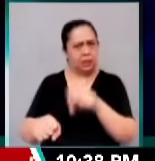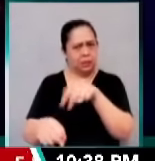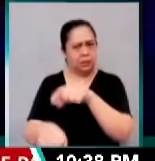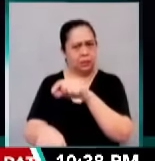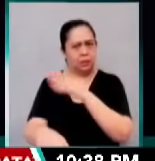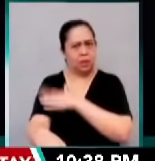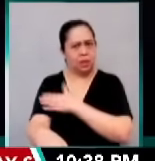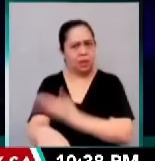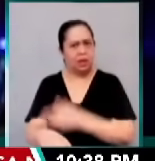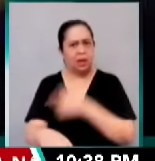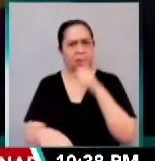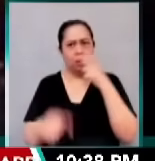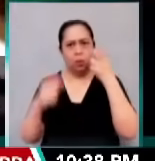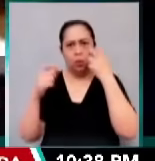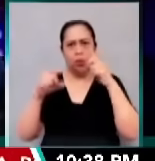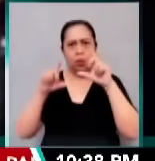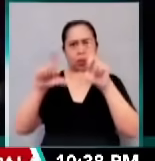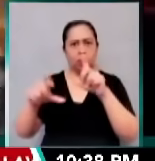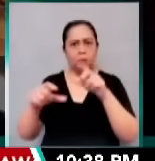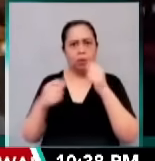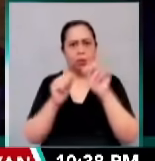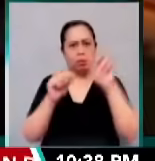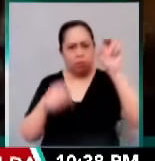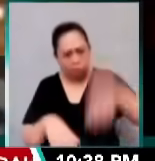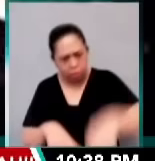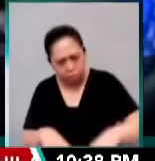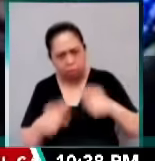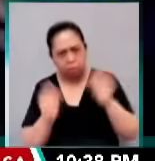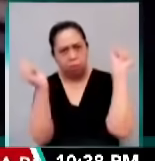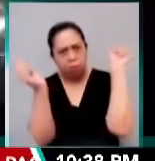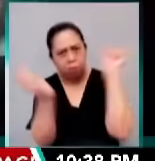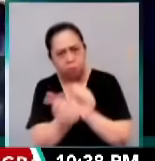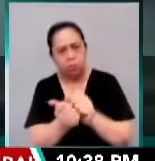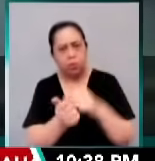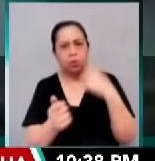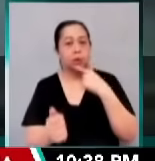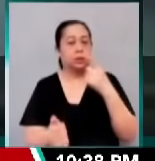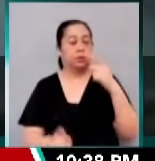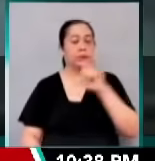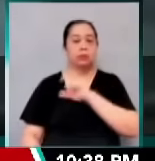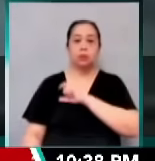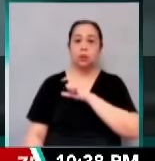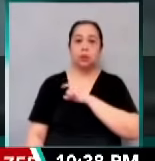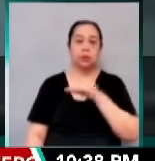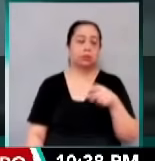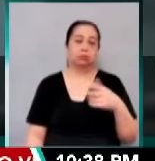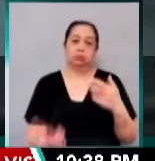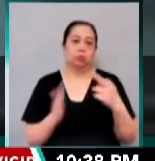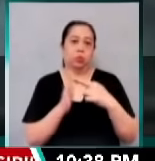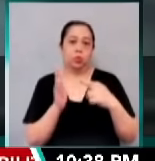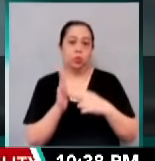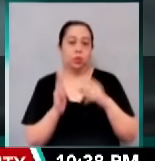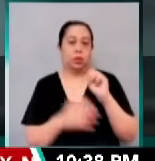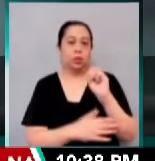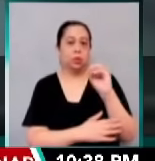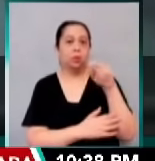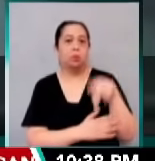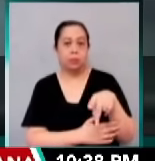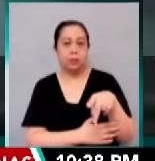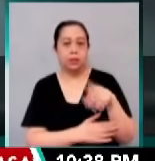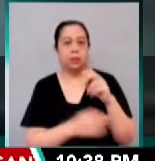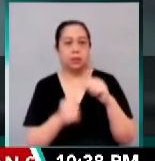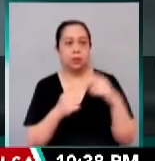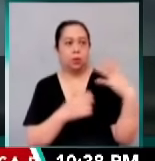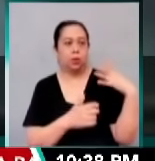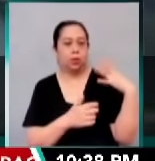kriminal daw kasi itong pinadapa at pinusasan. Sagot naman ng pulisya, standard operating procedure ito. Hinihintay pa ng GMA News